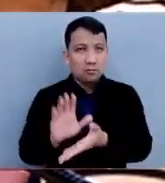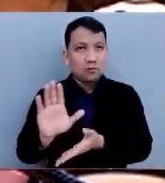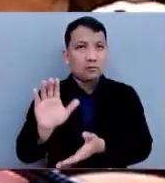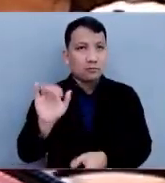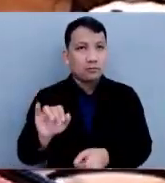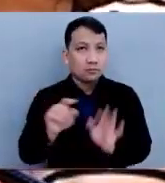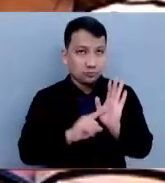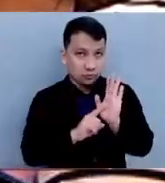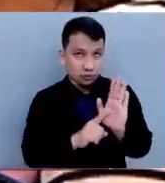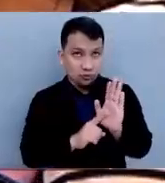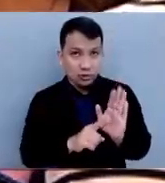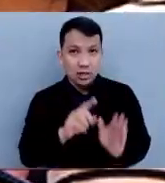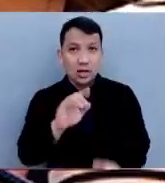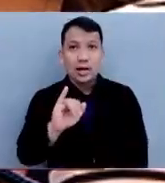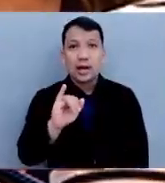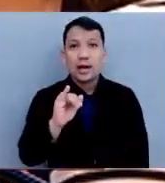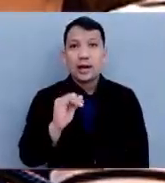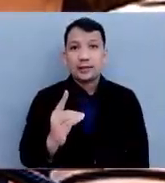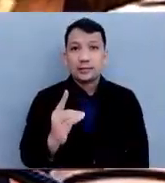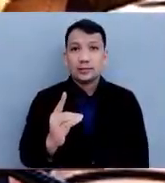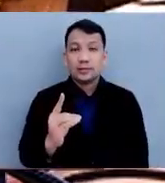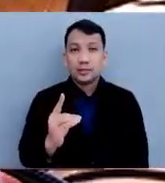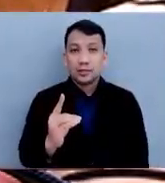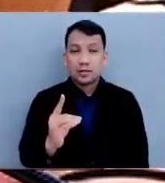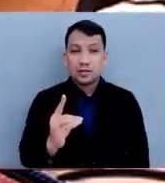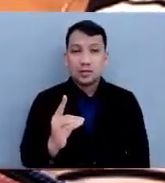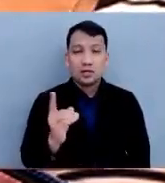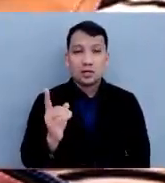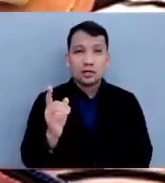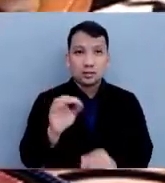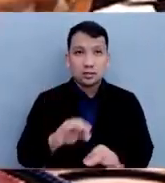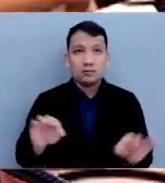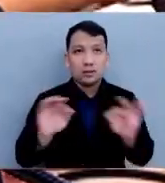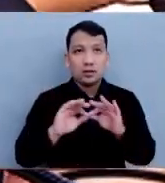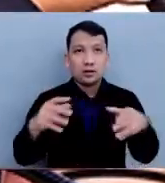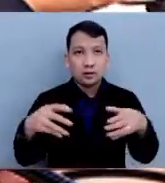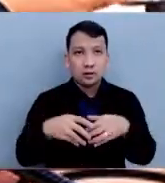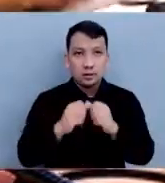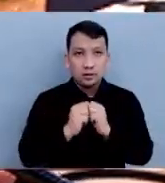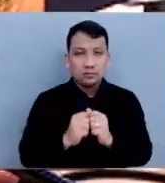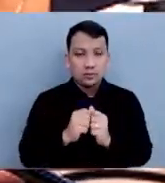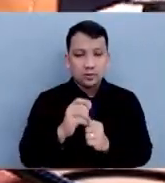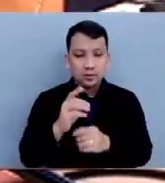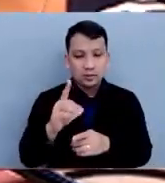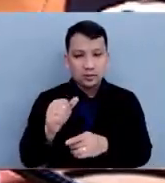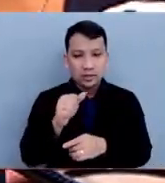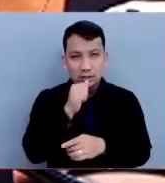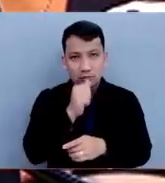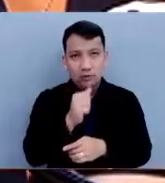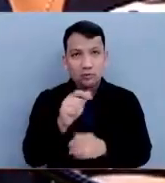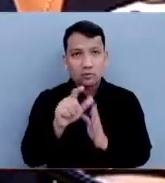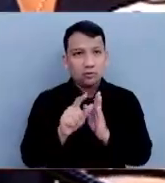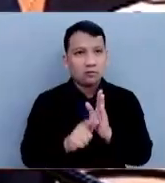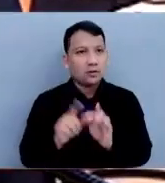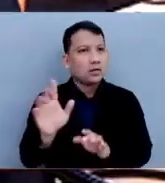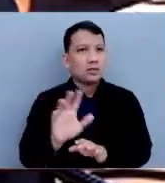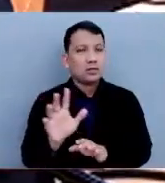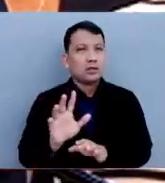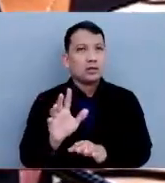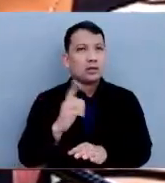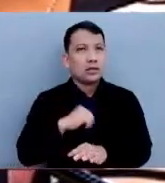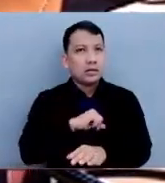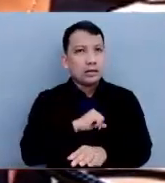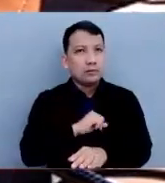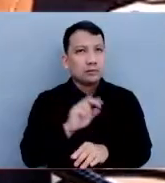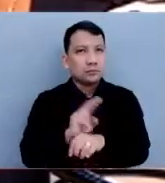nila ang ID nila, itong mga online sellers ay saklaw sila ng Data Privacy Act. Kaya hindi rin naman dapat nila